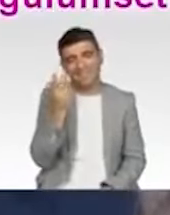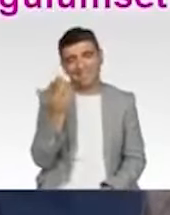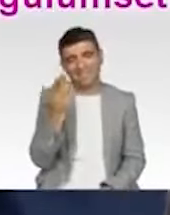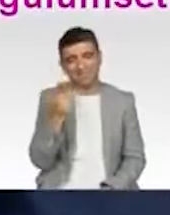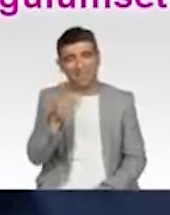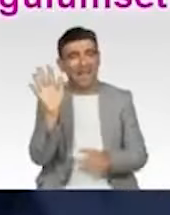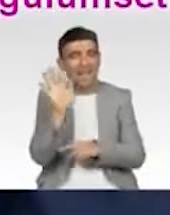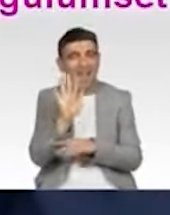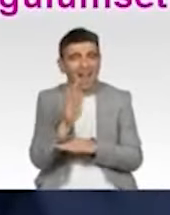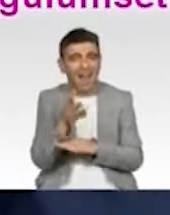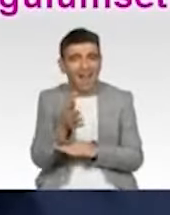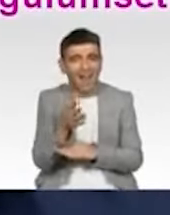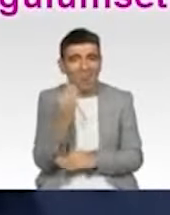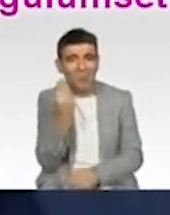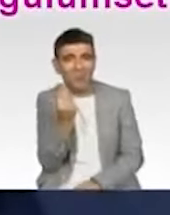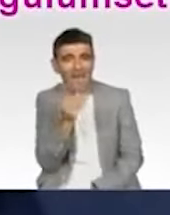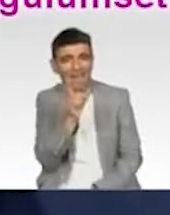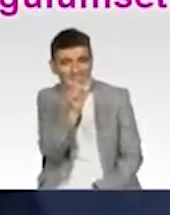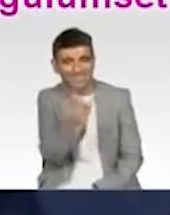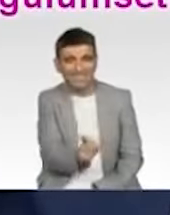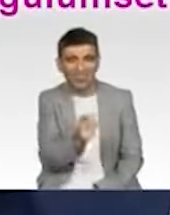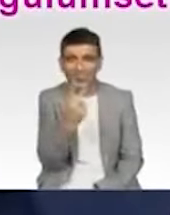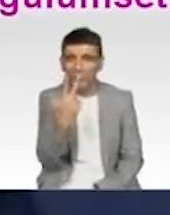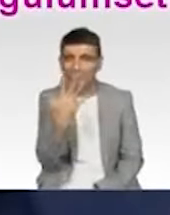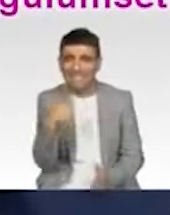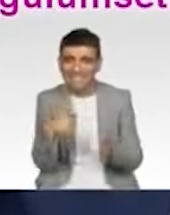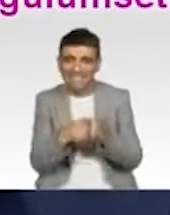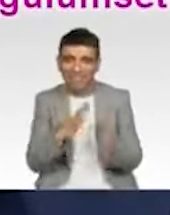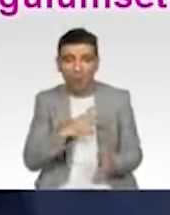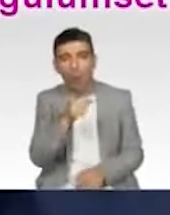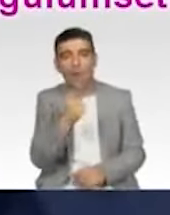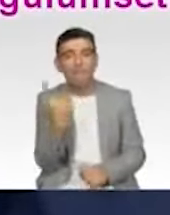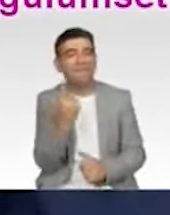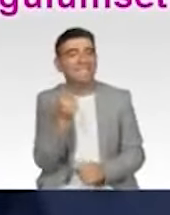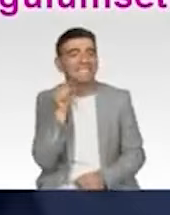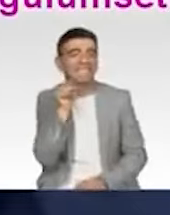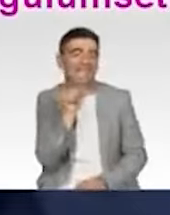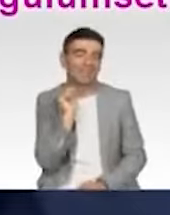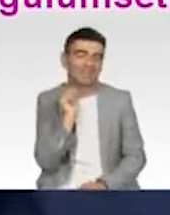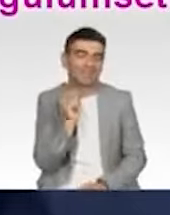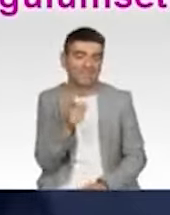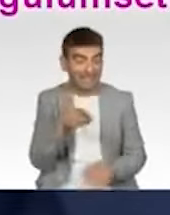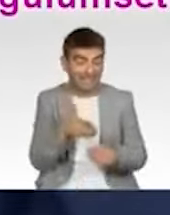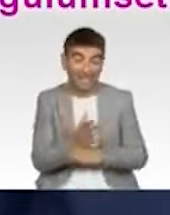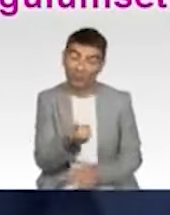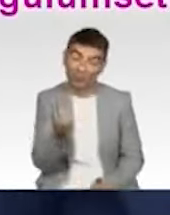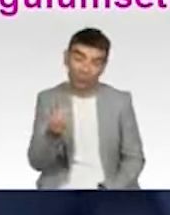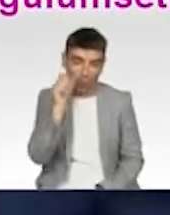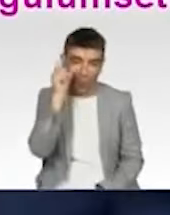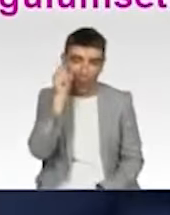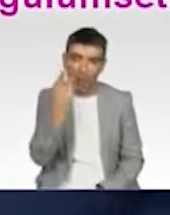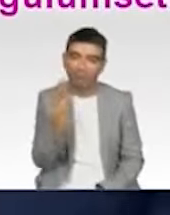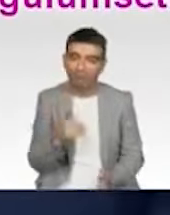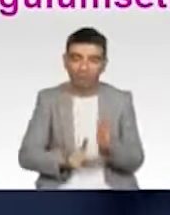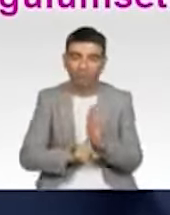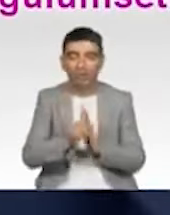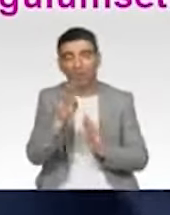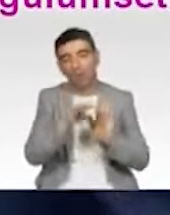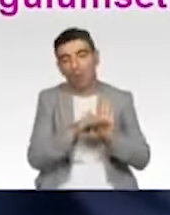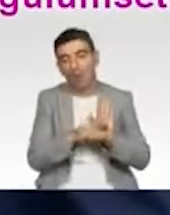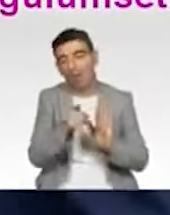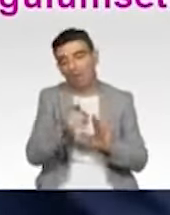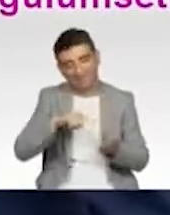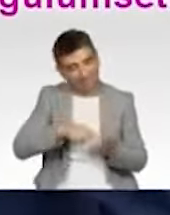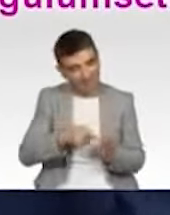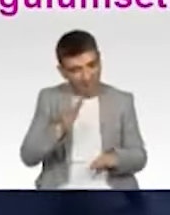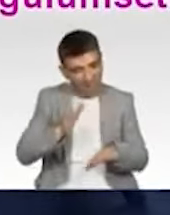böyle ekranlara yakışan böyle 3-5 tane isim vardın. Onlardan bir tanesisin. Çok teşekkür ederim. Seni gerçekten çok özledik ve çok başarılı programlara zaten bugüne kadar